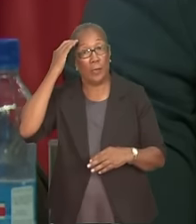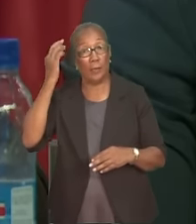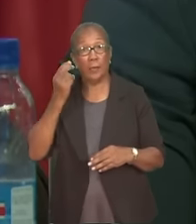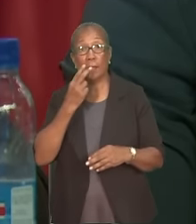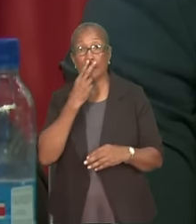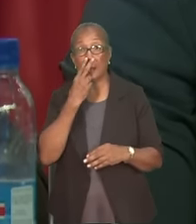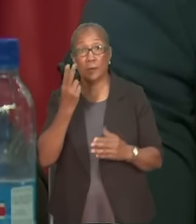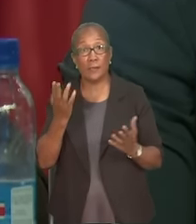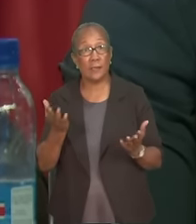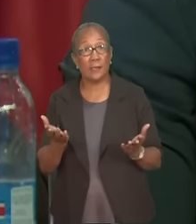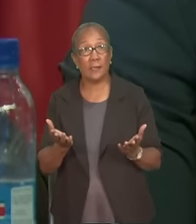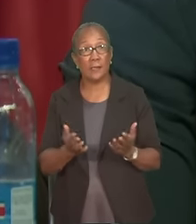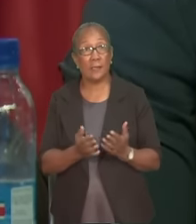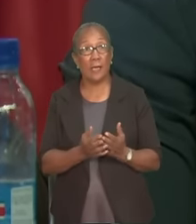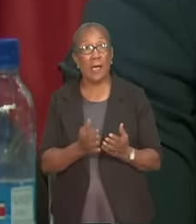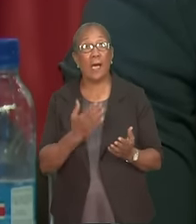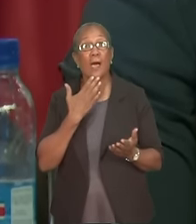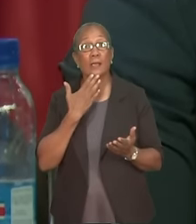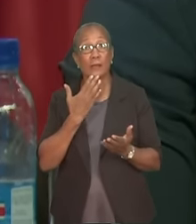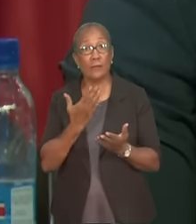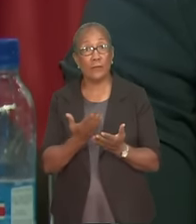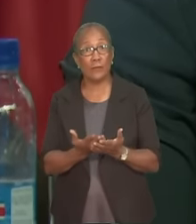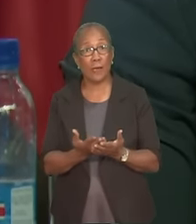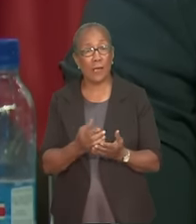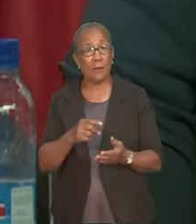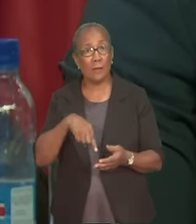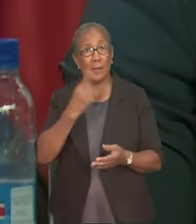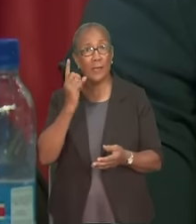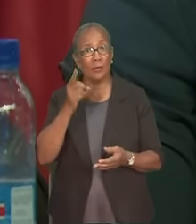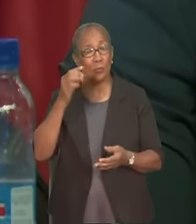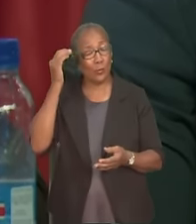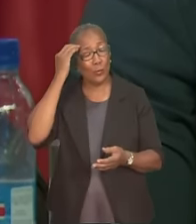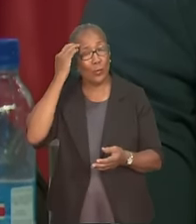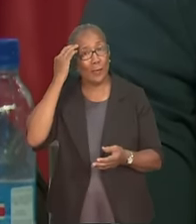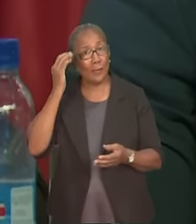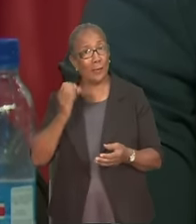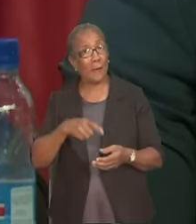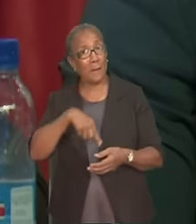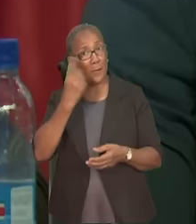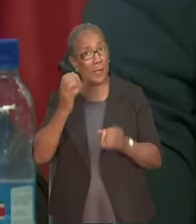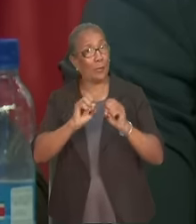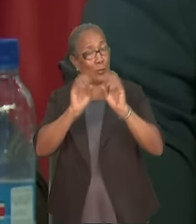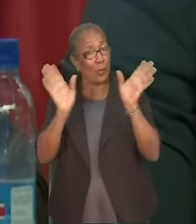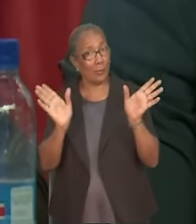andere vragen meer verduidelijking daarover wil.